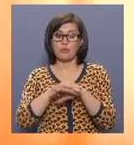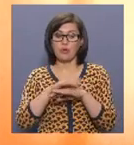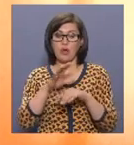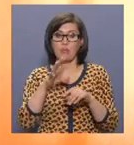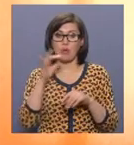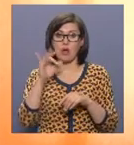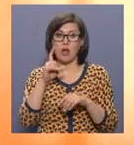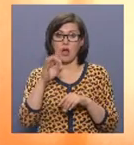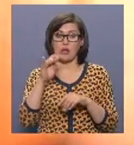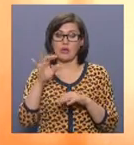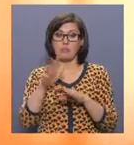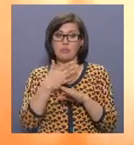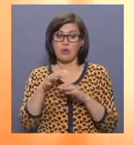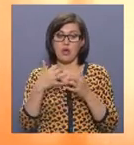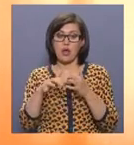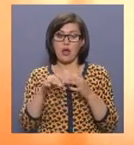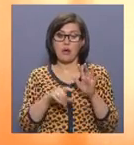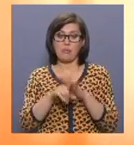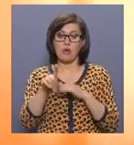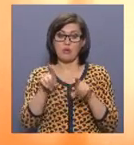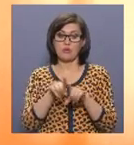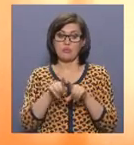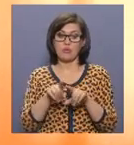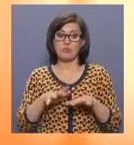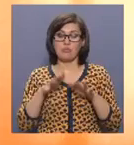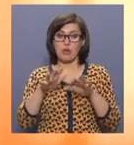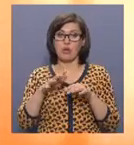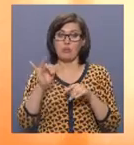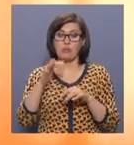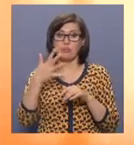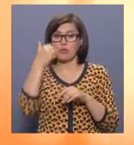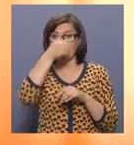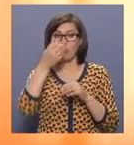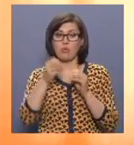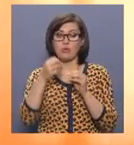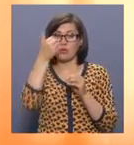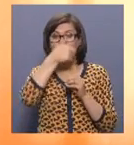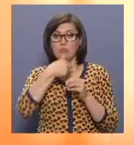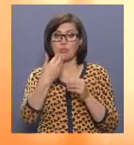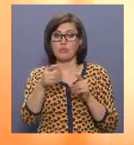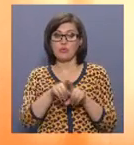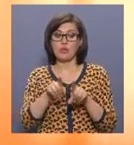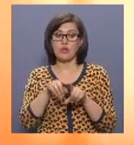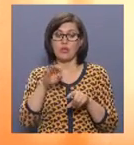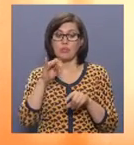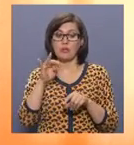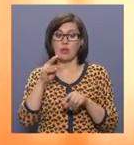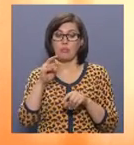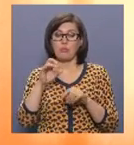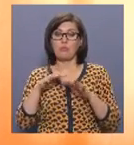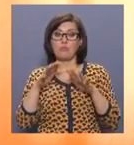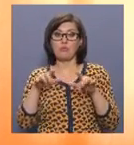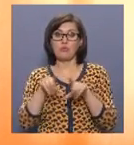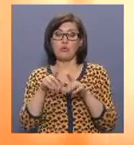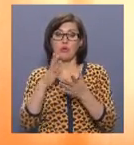Бұл хакерлер тарапынан жасалып жатқан алғашқы жаппай шабуыл емес. 5 жыл бұрында, 10 жыл бұрында осы секілді кибер шабуылдар орын алған.